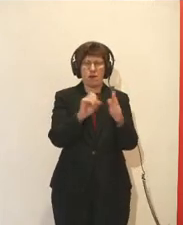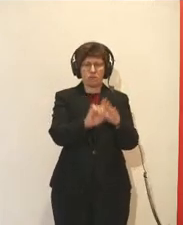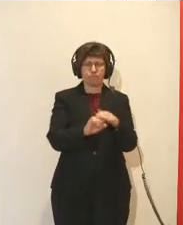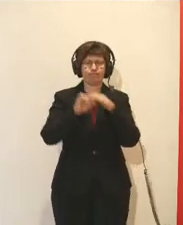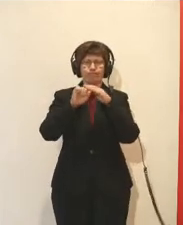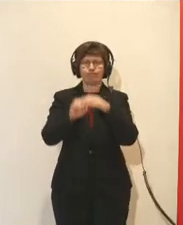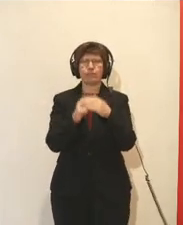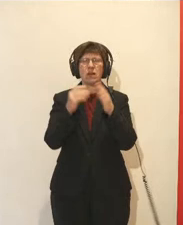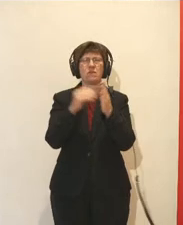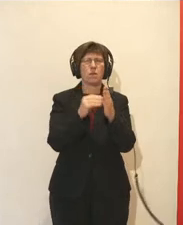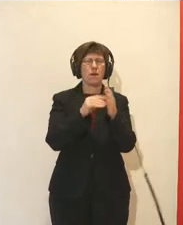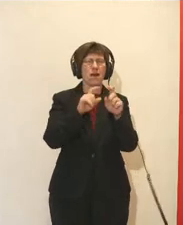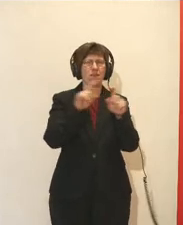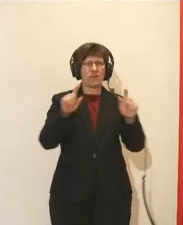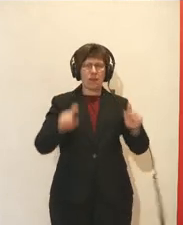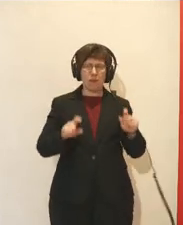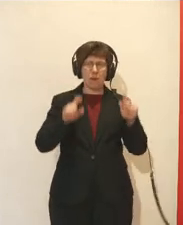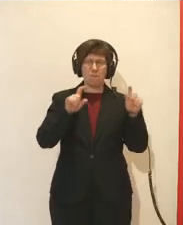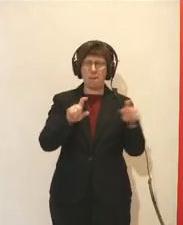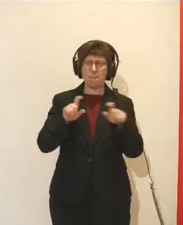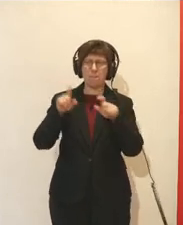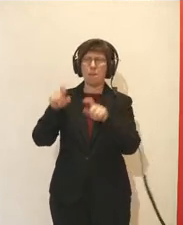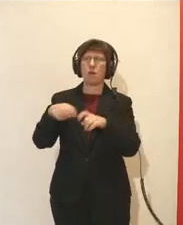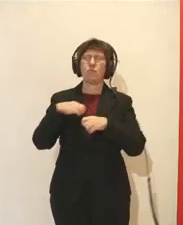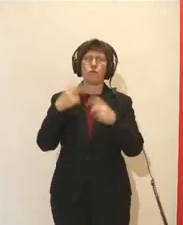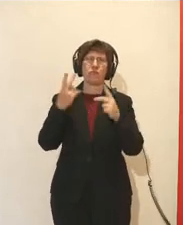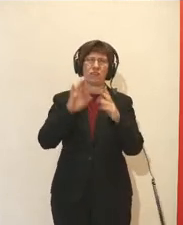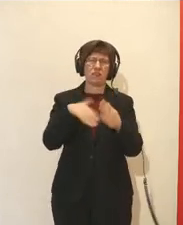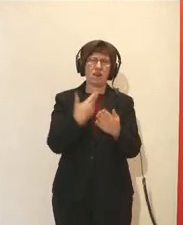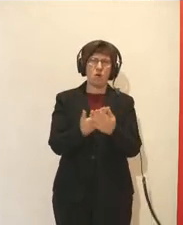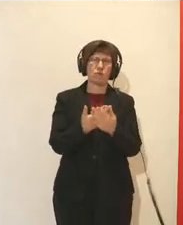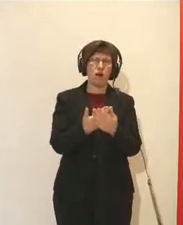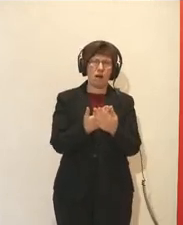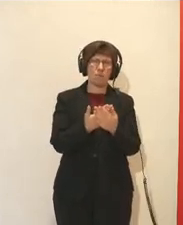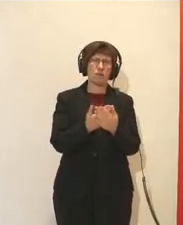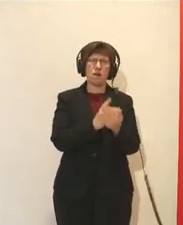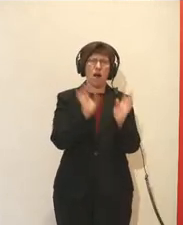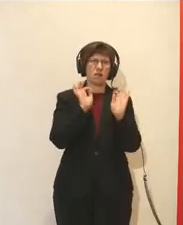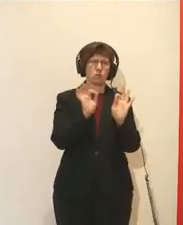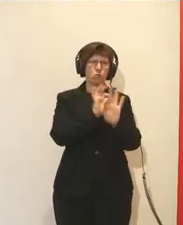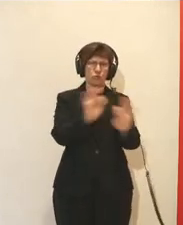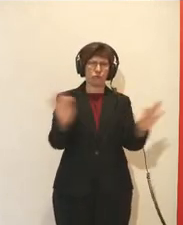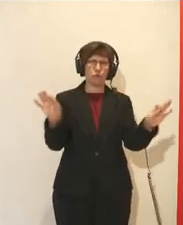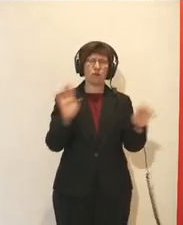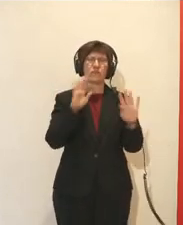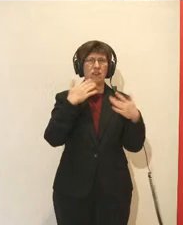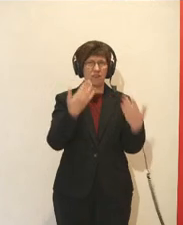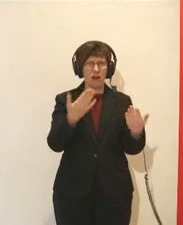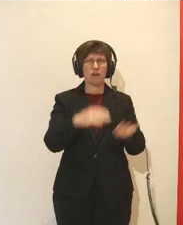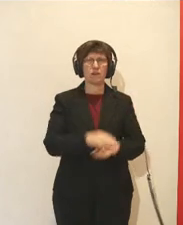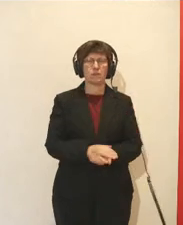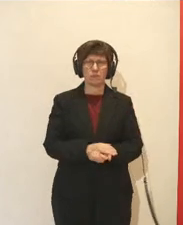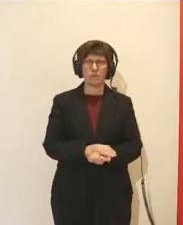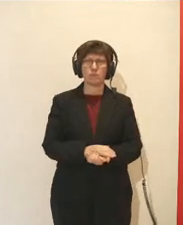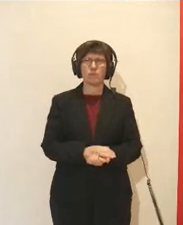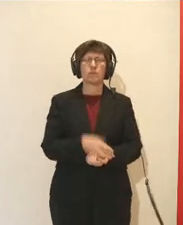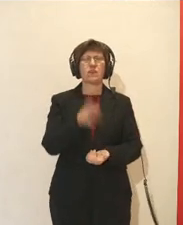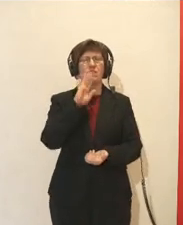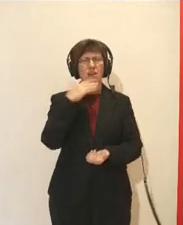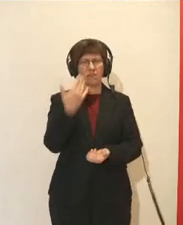zentral dieses thema mit gesetzt habt für uns eine wichtige aufgabe und euch alles gute vielen dank danke